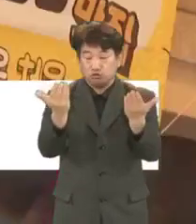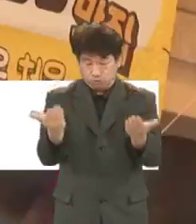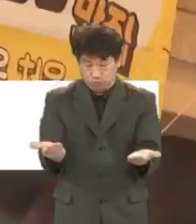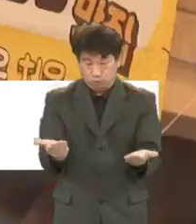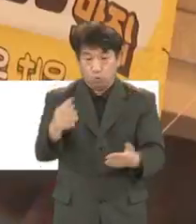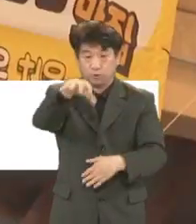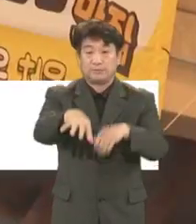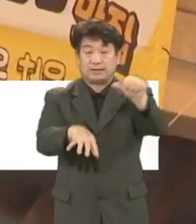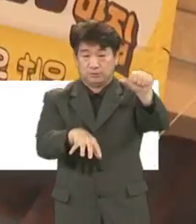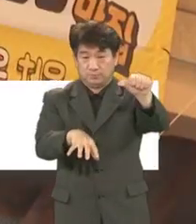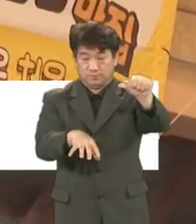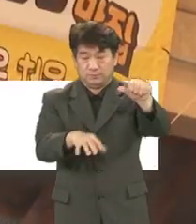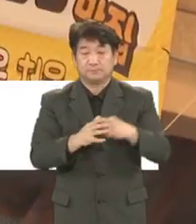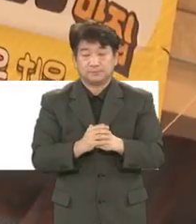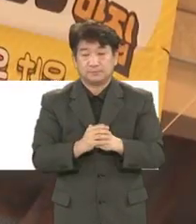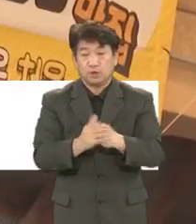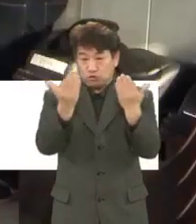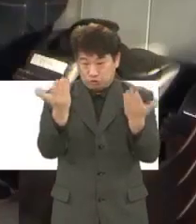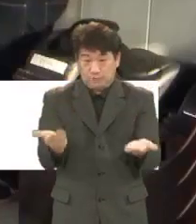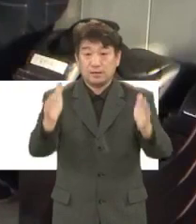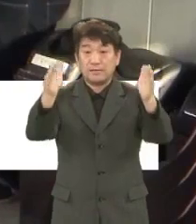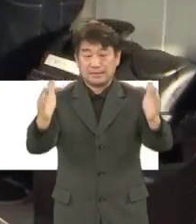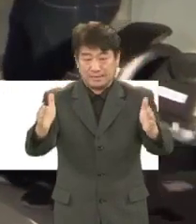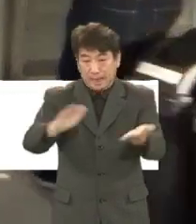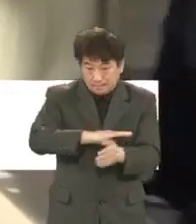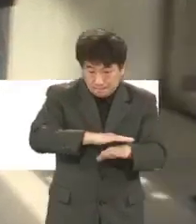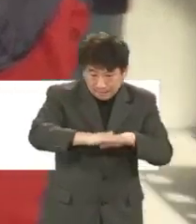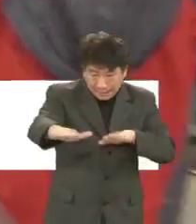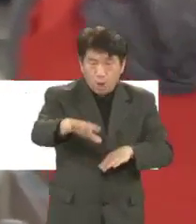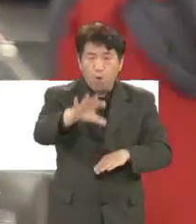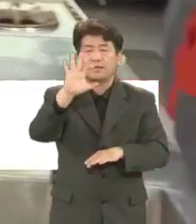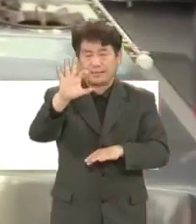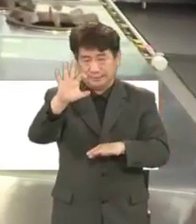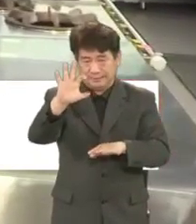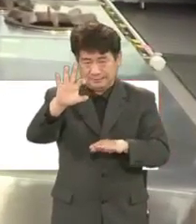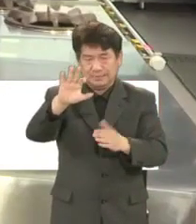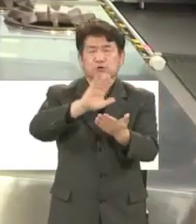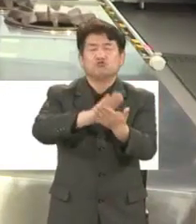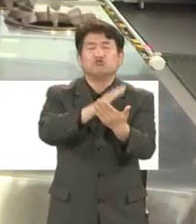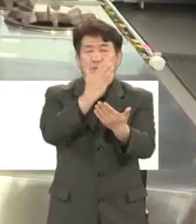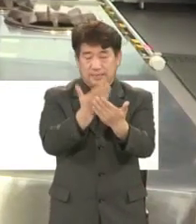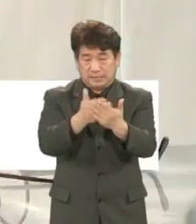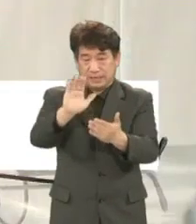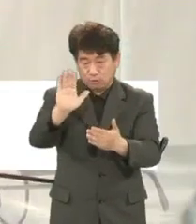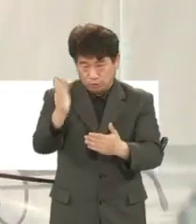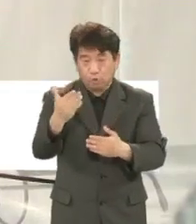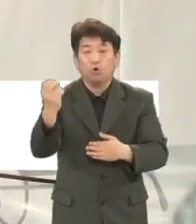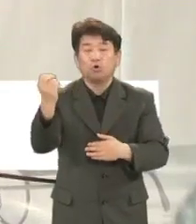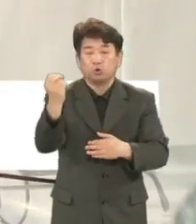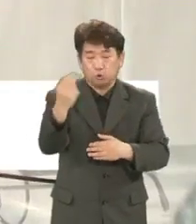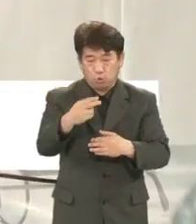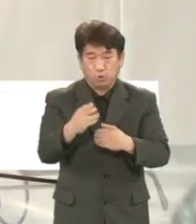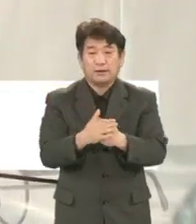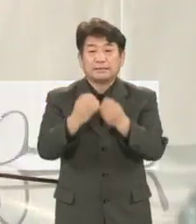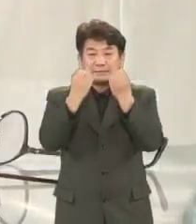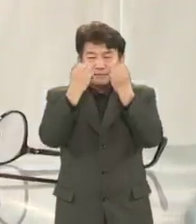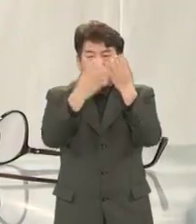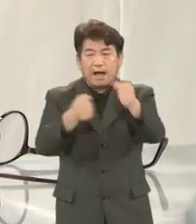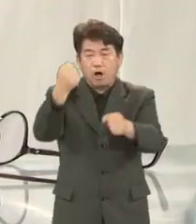다섯 곳으로 예산군은 휴장기간에 바닥공사와 화장실 리모델링 등을 진행하며 법원코리아도 점포